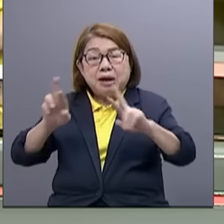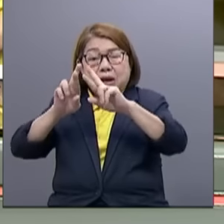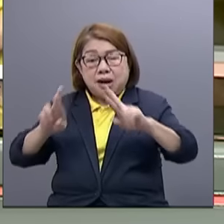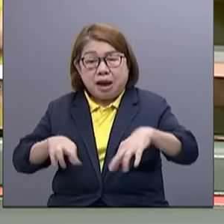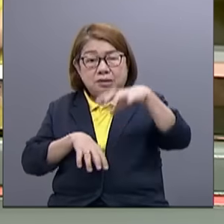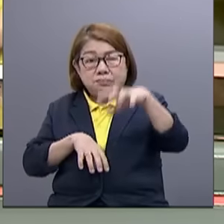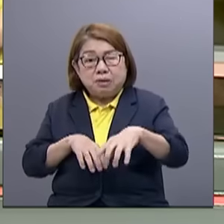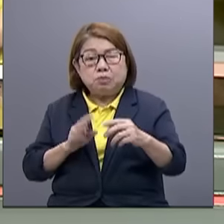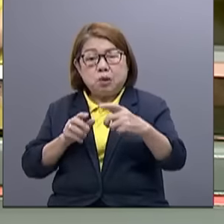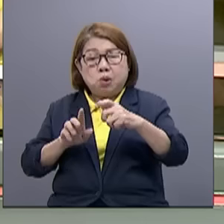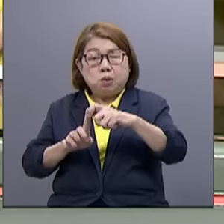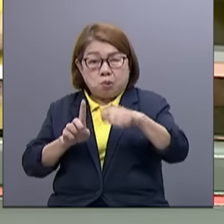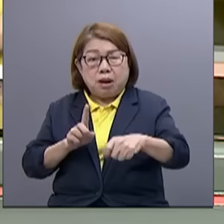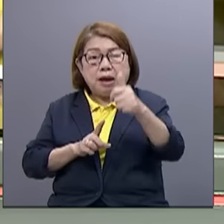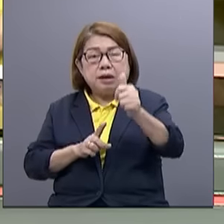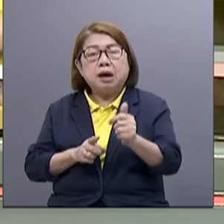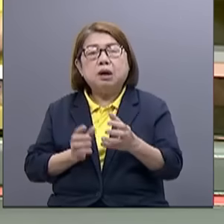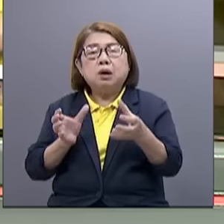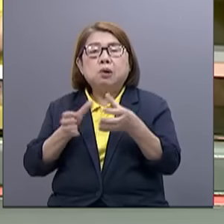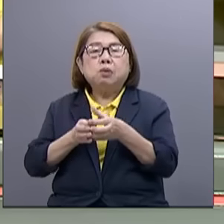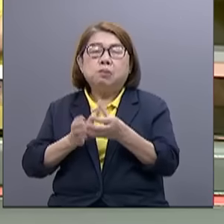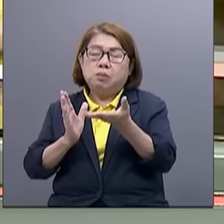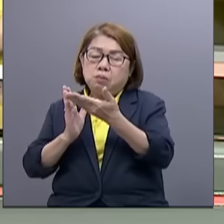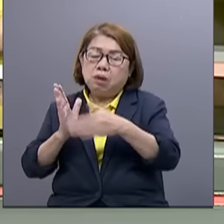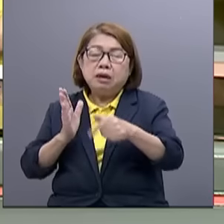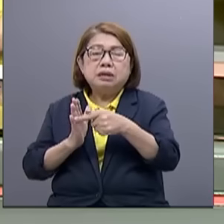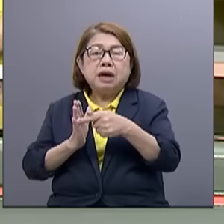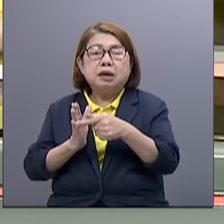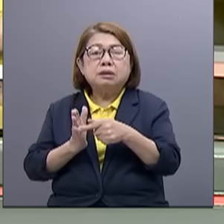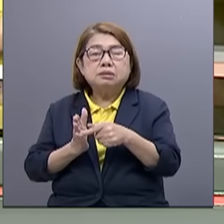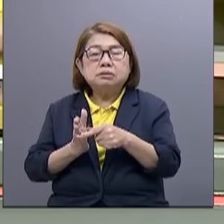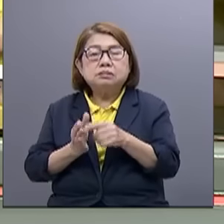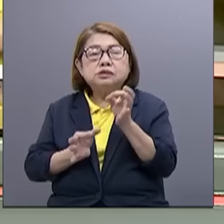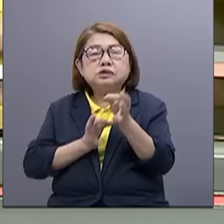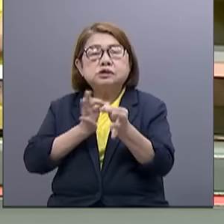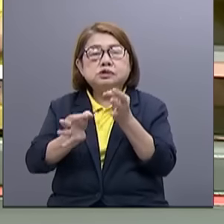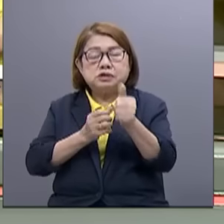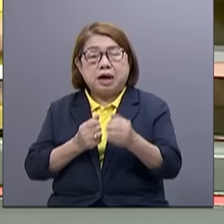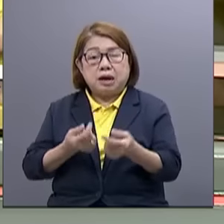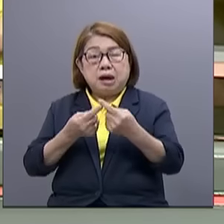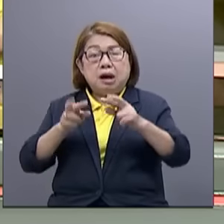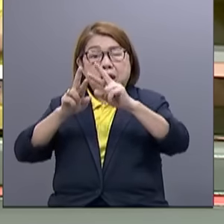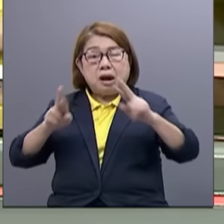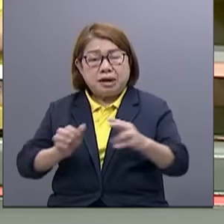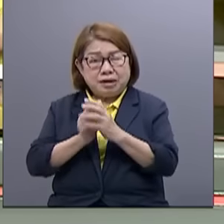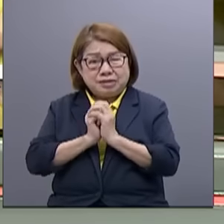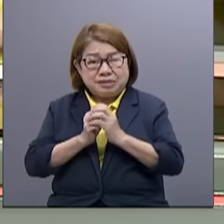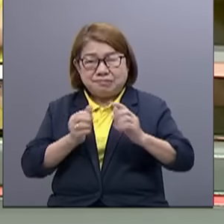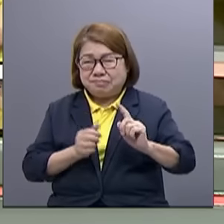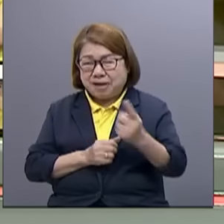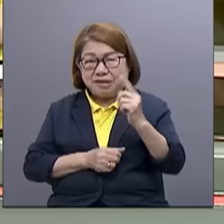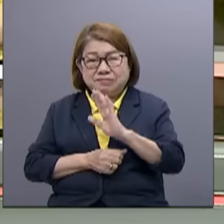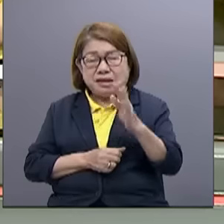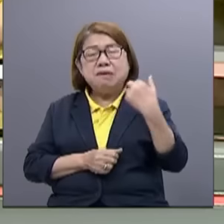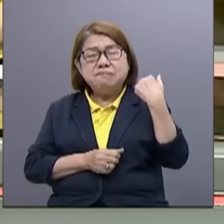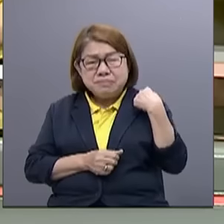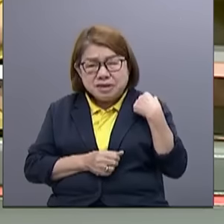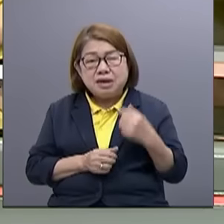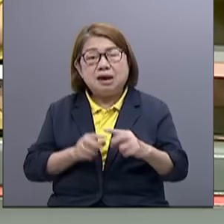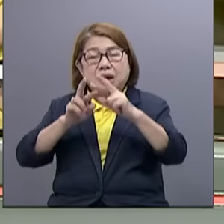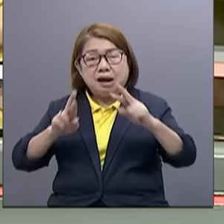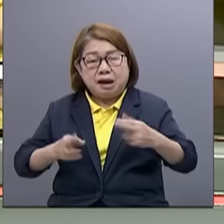คในกลุ่มคนภาคอีสานได้ค่ะแต่ซุปเปอร์มาร์เก็ตจีนไม่ใช่เรื่องใหม่ค่ะร้านที่เอาของจีนเข้ามาข